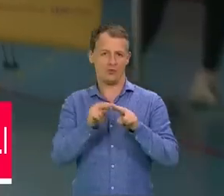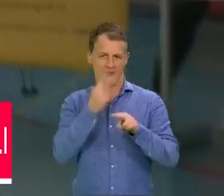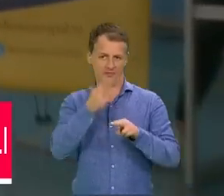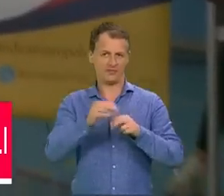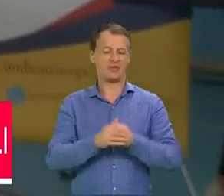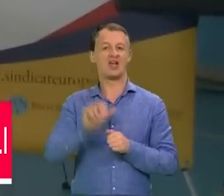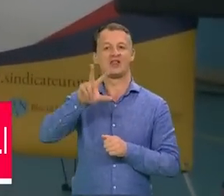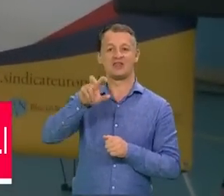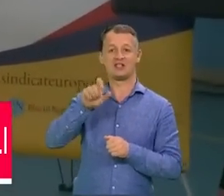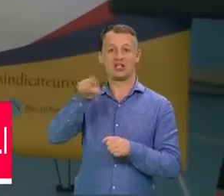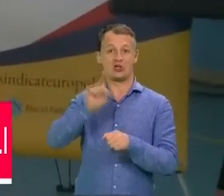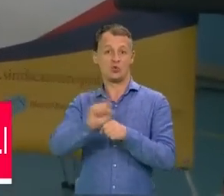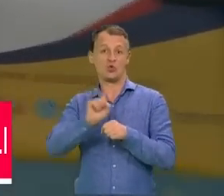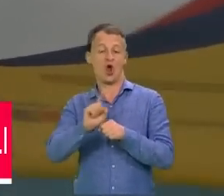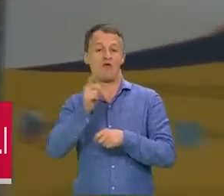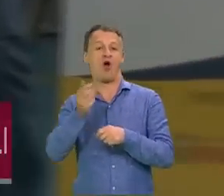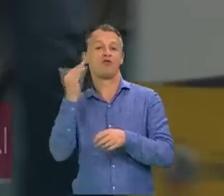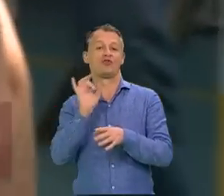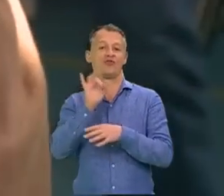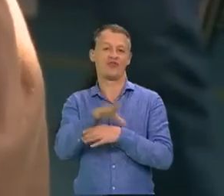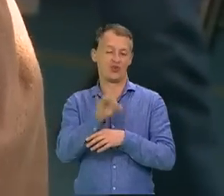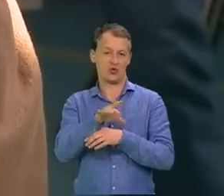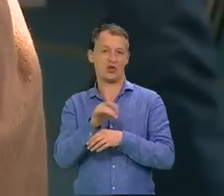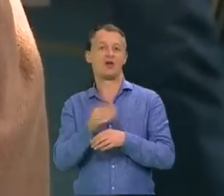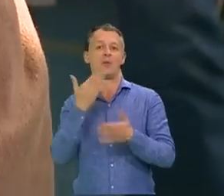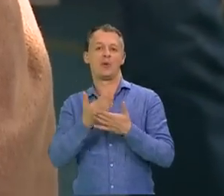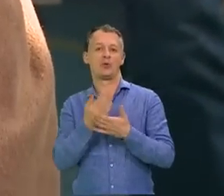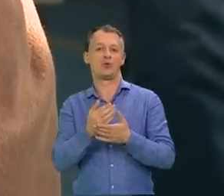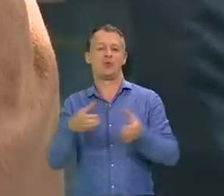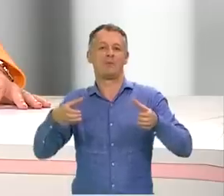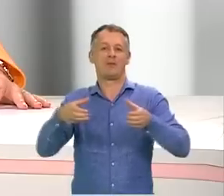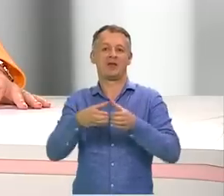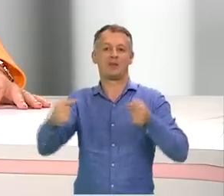30 de astfel de dispozitive au fost vândute către Brigada Antitero.